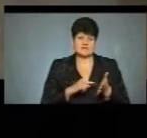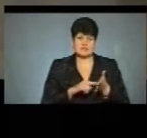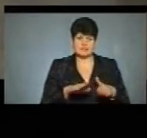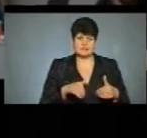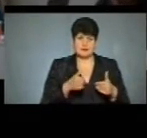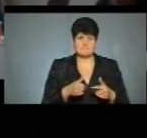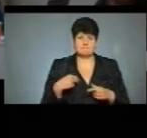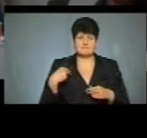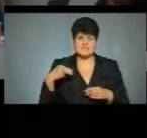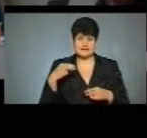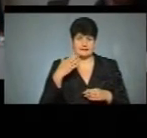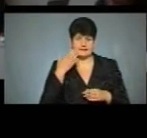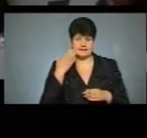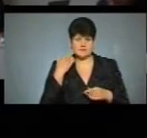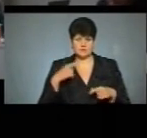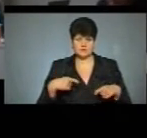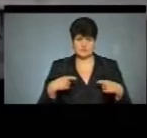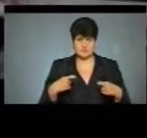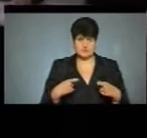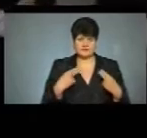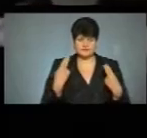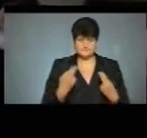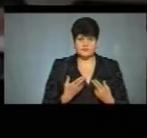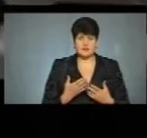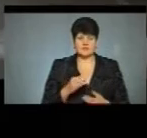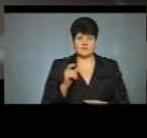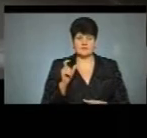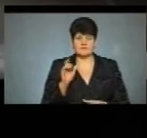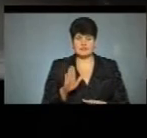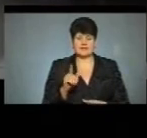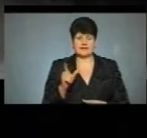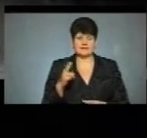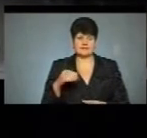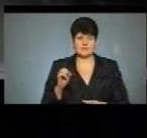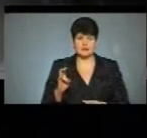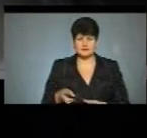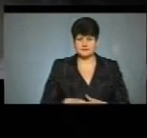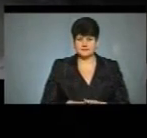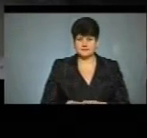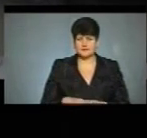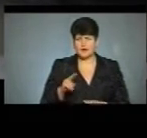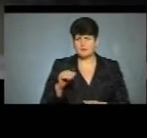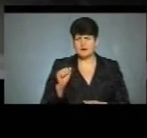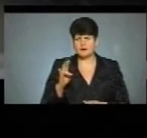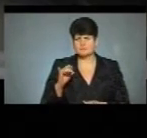президент обласної федерації легкої атлетики Валерій Єднак. За підсумками рейтингу став Панасюк